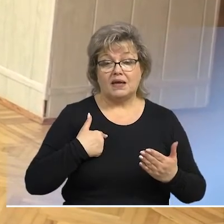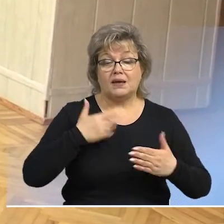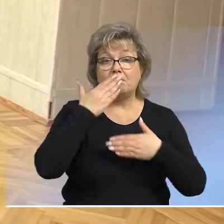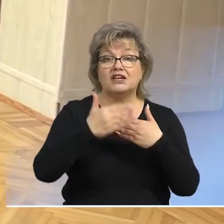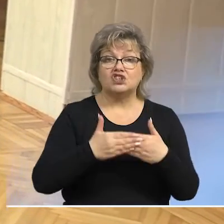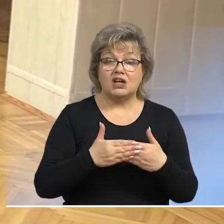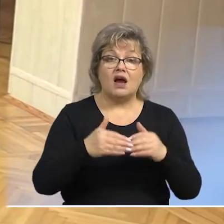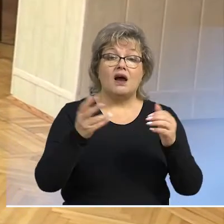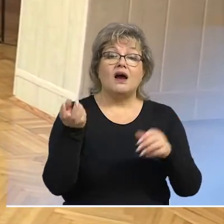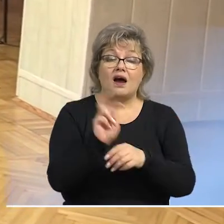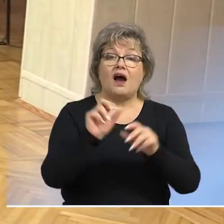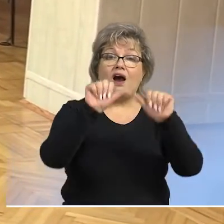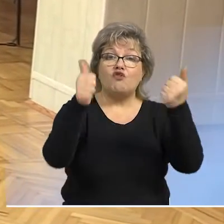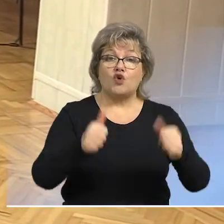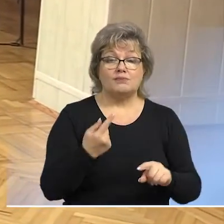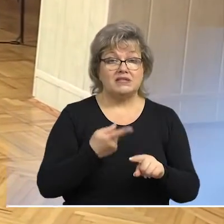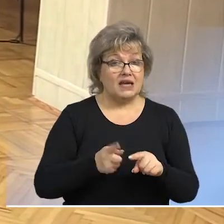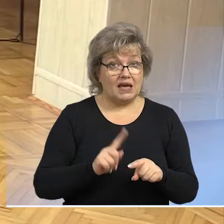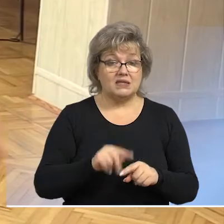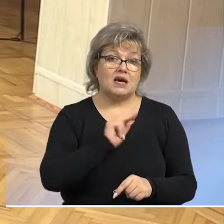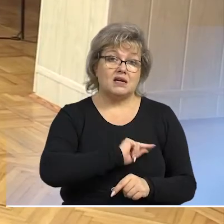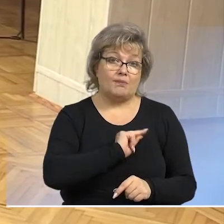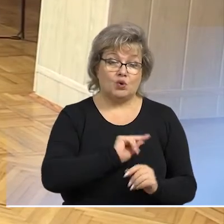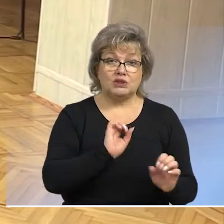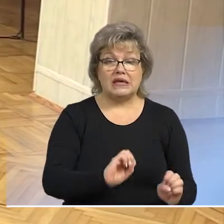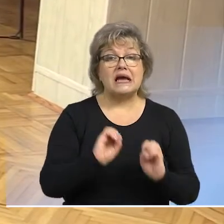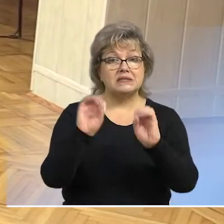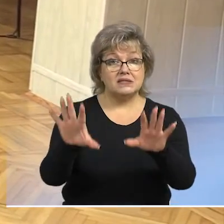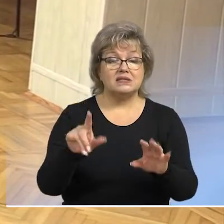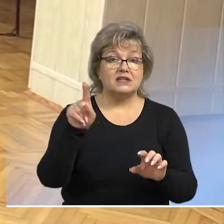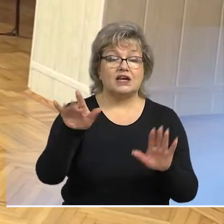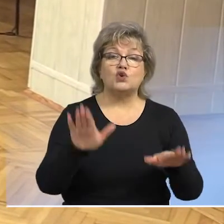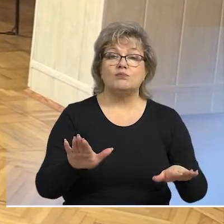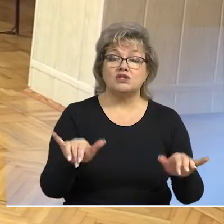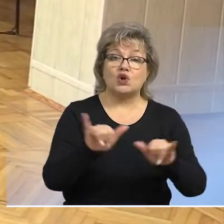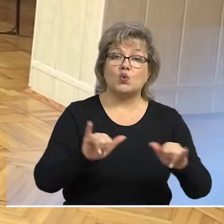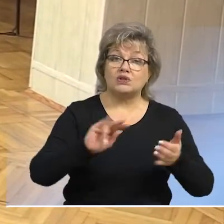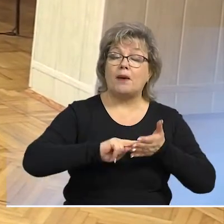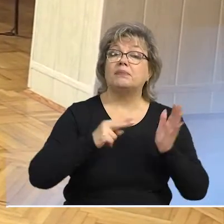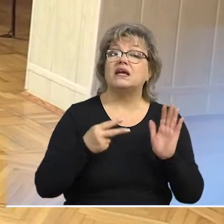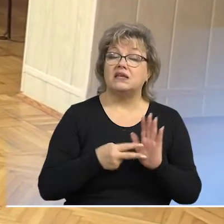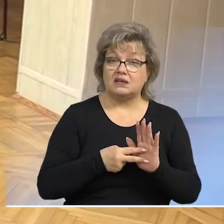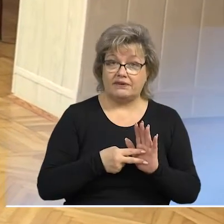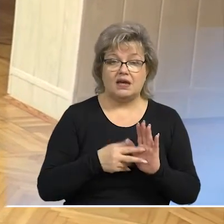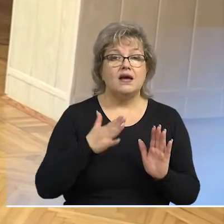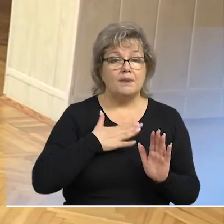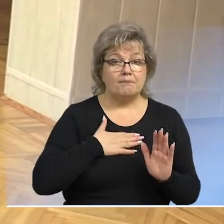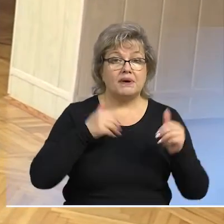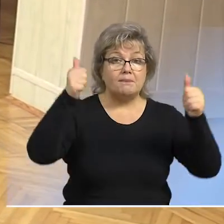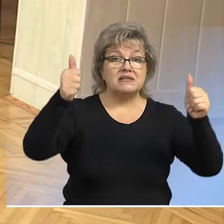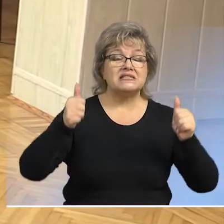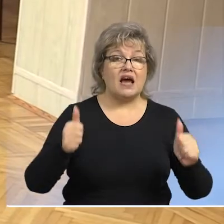пришли оформить эти работы и отнести их на то место, куда планировали мы